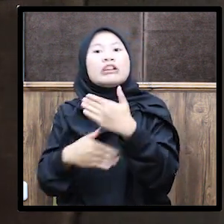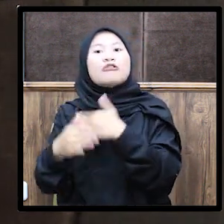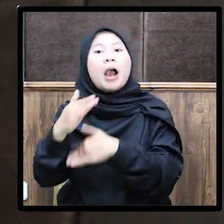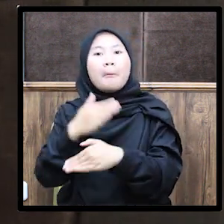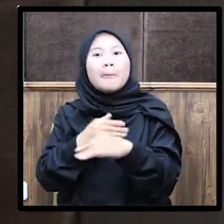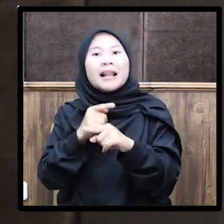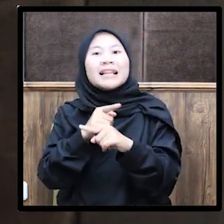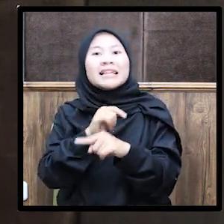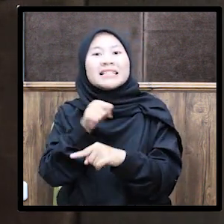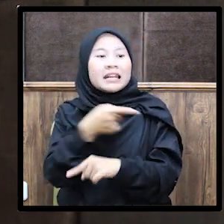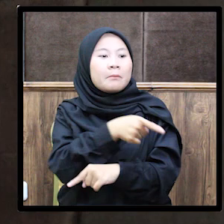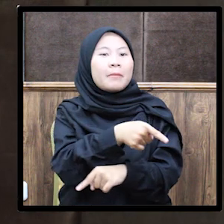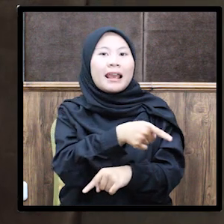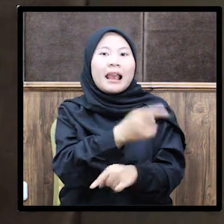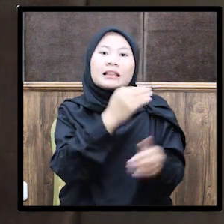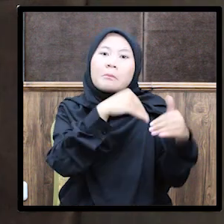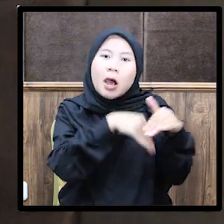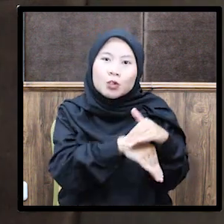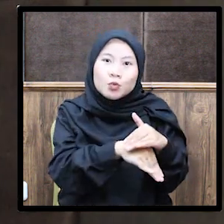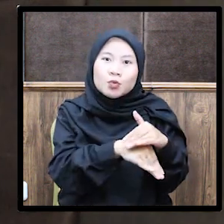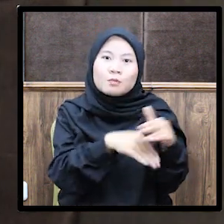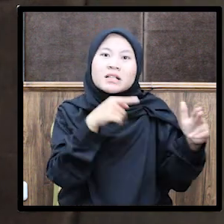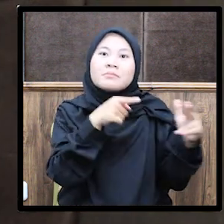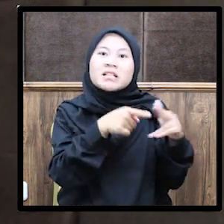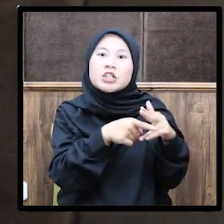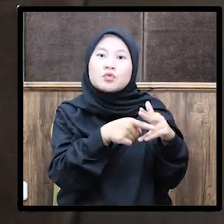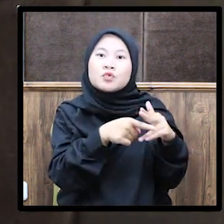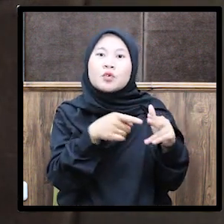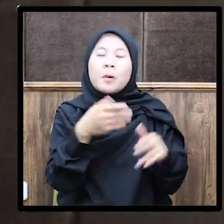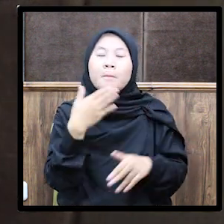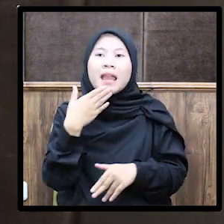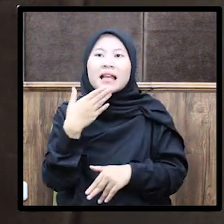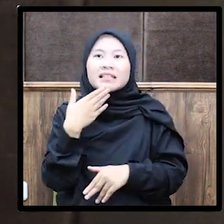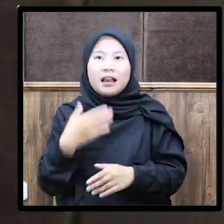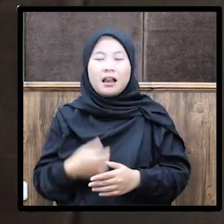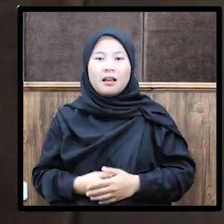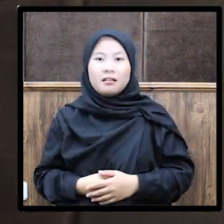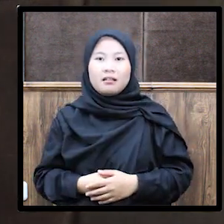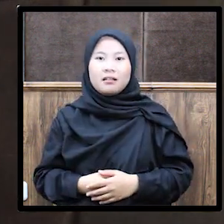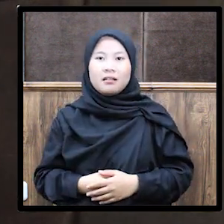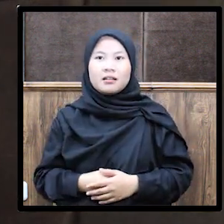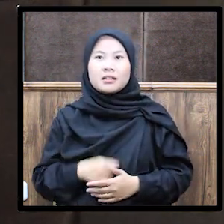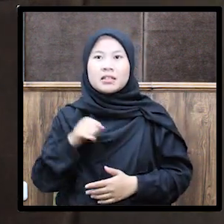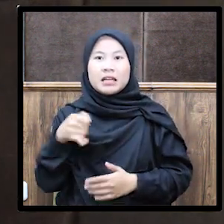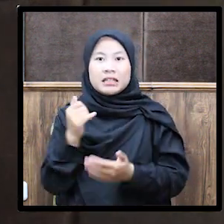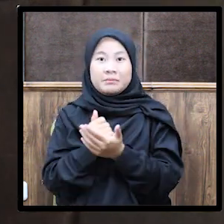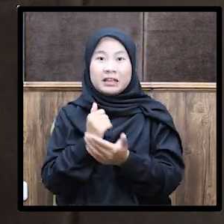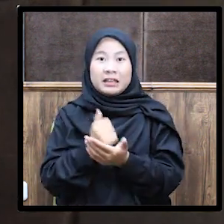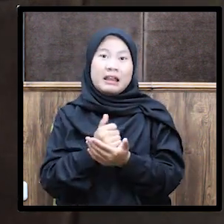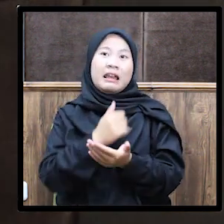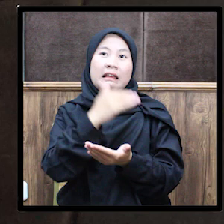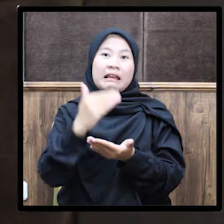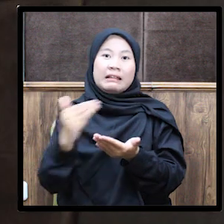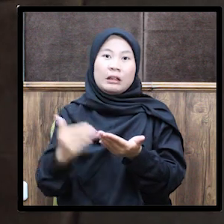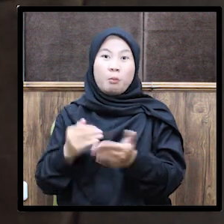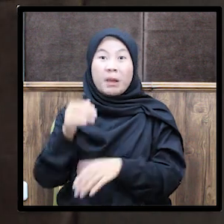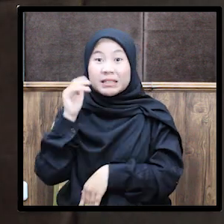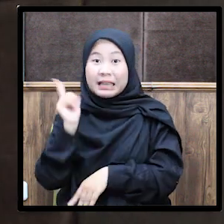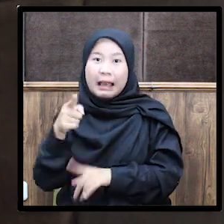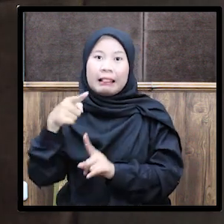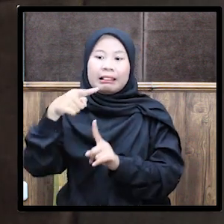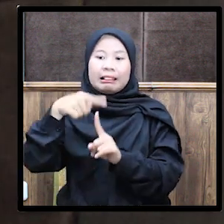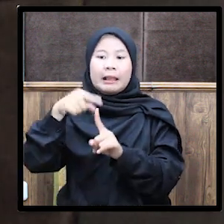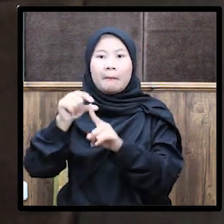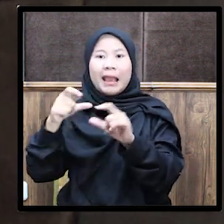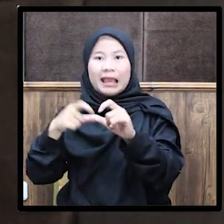ini bayangkan kalau data itu digunakan untuk misalnya memastikan TPS-nya aksesibel